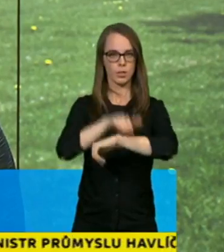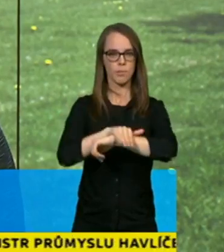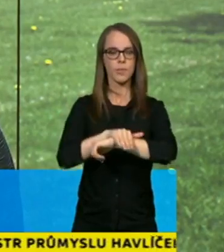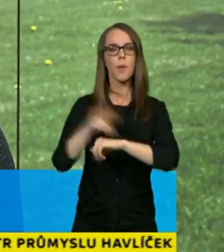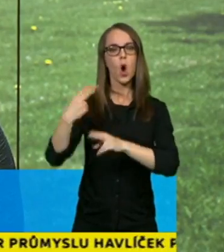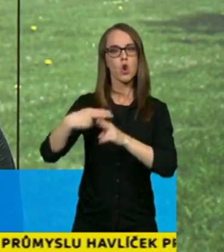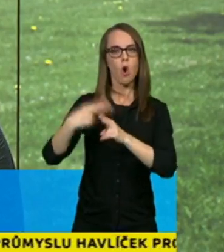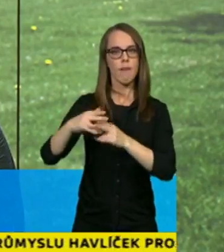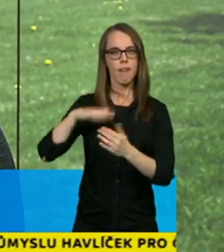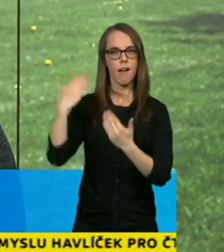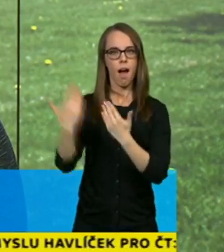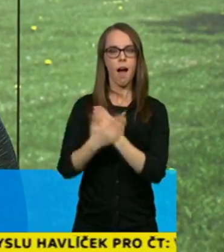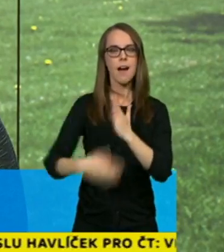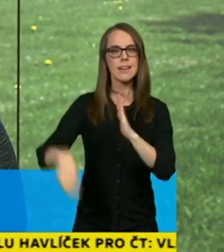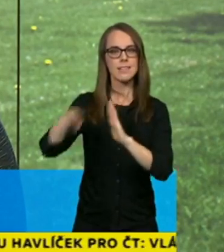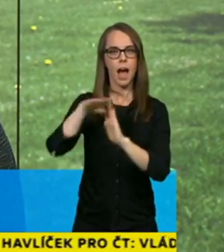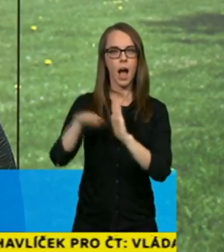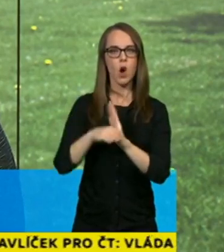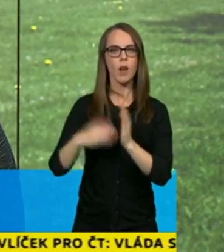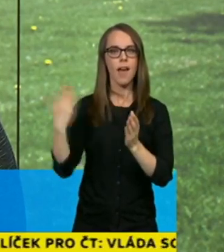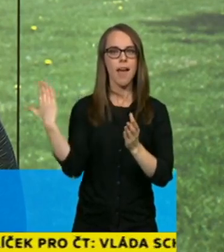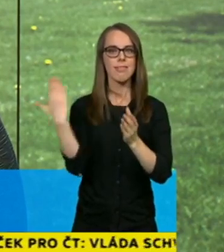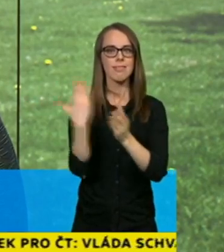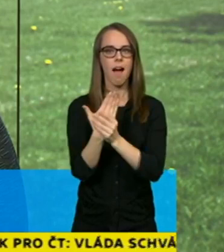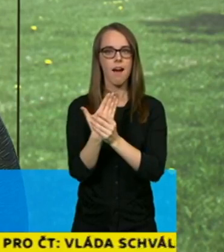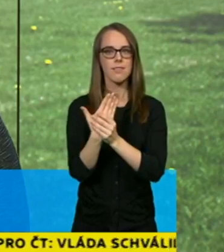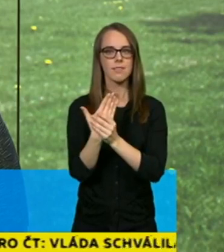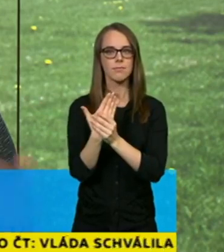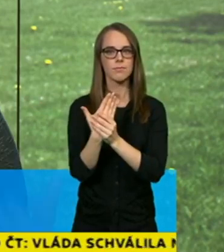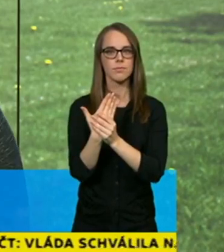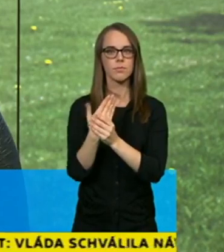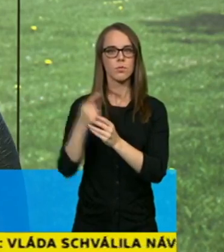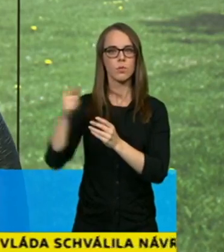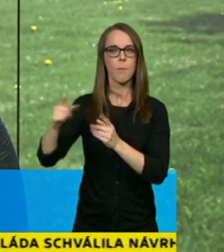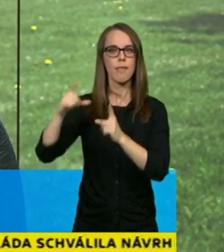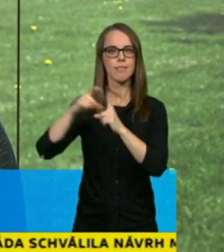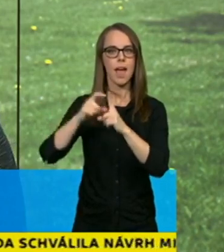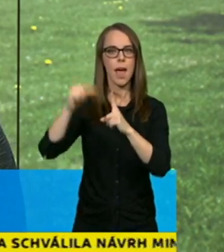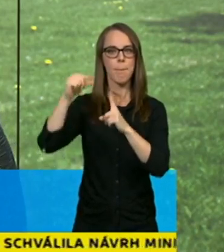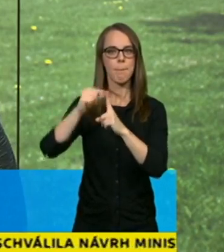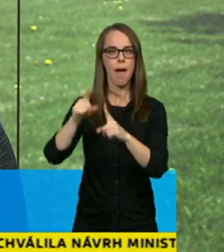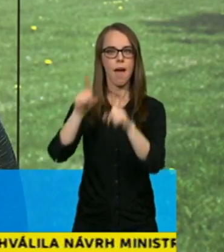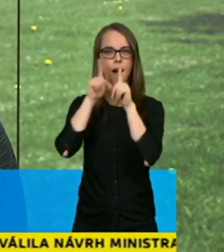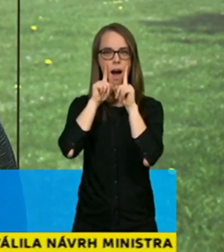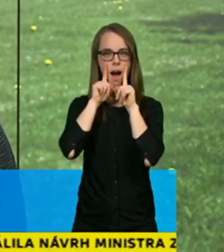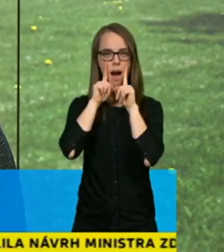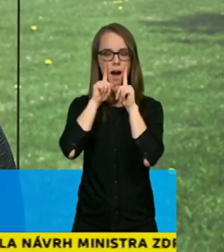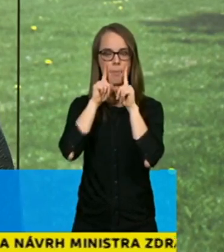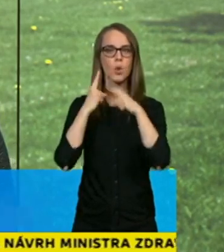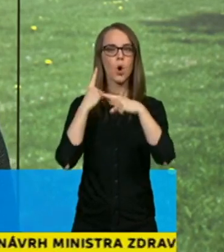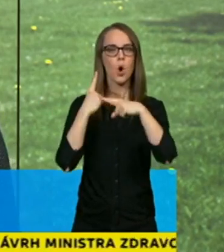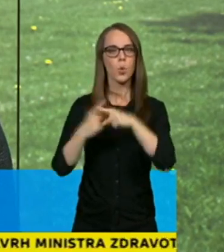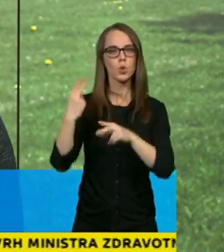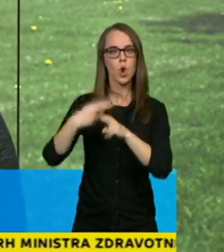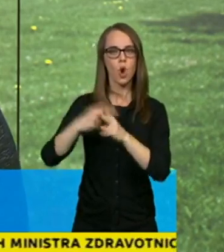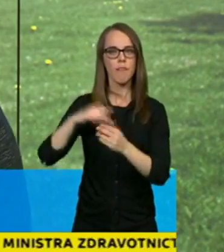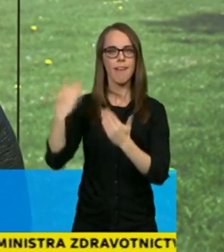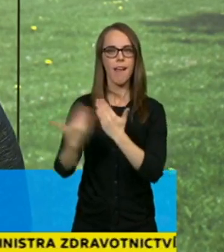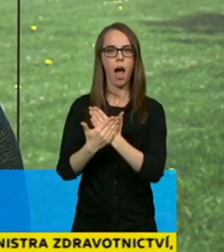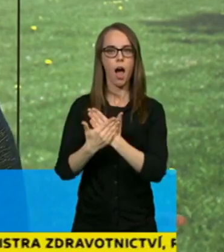přidané hodnoty z dílny ministerstva financí a související novelu celního zákona. V